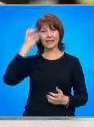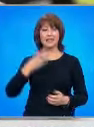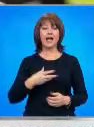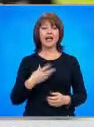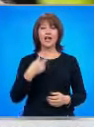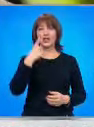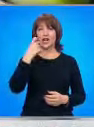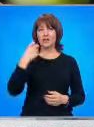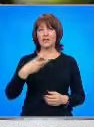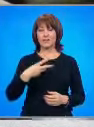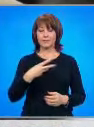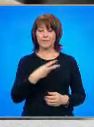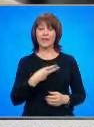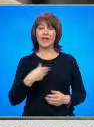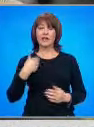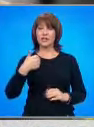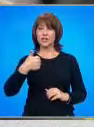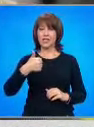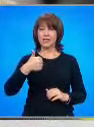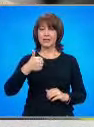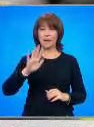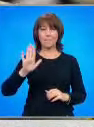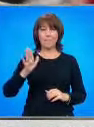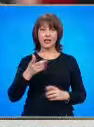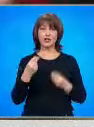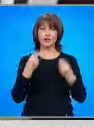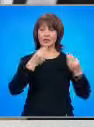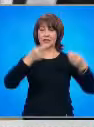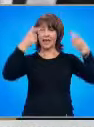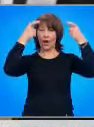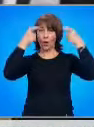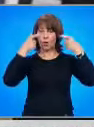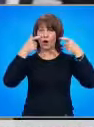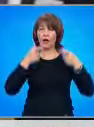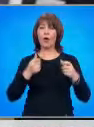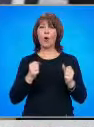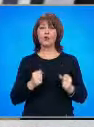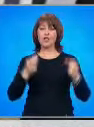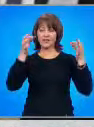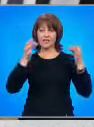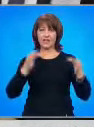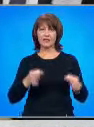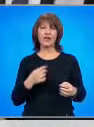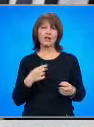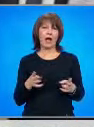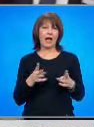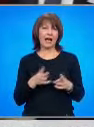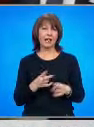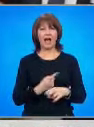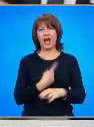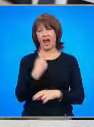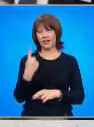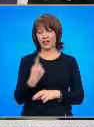бъде коронясан на 6 май следващата година. Очаква се церемонията да бъде по-кратка от предходните. Час вместо